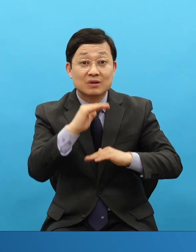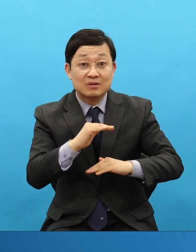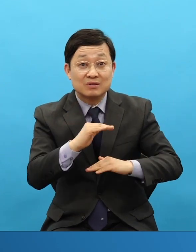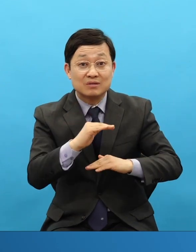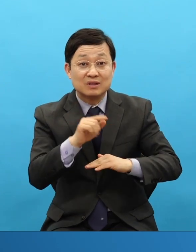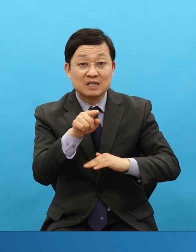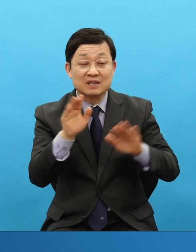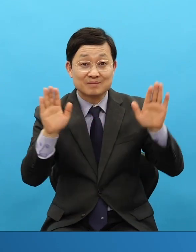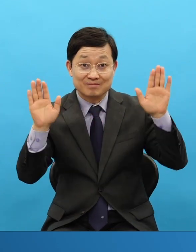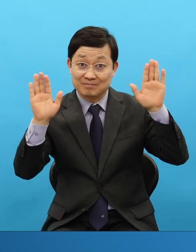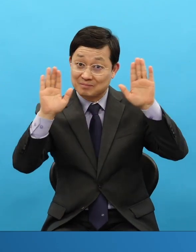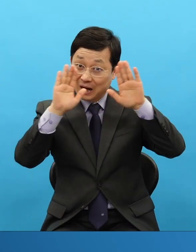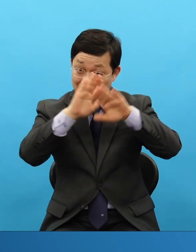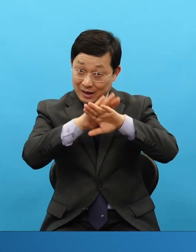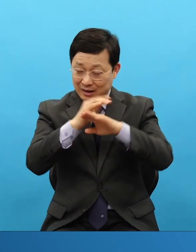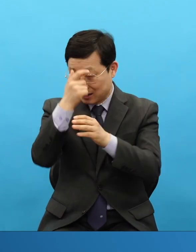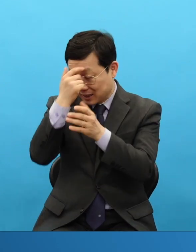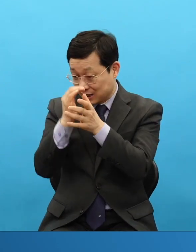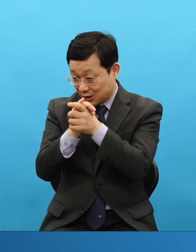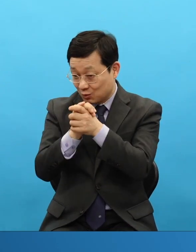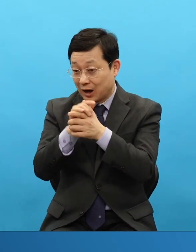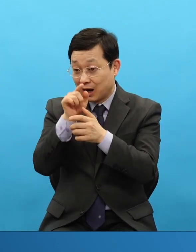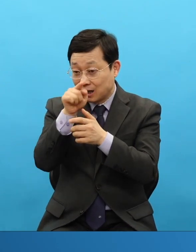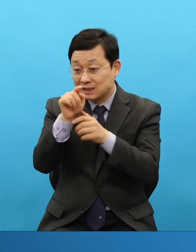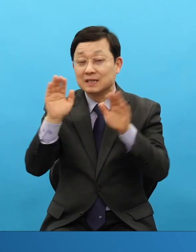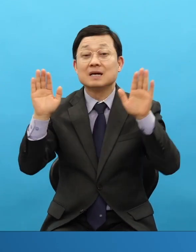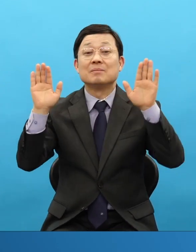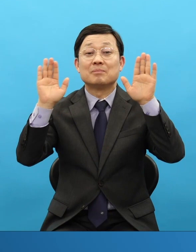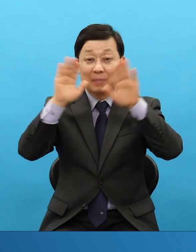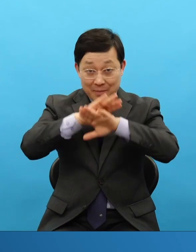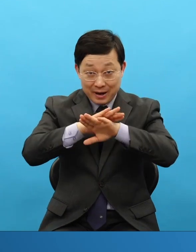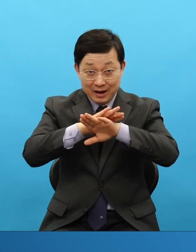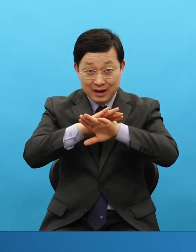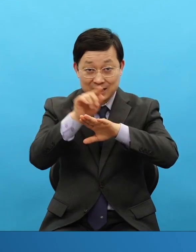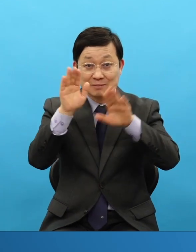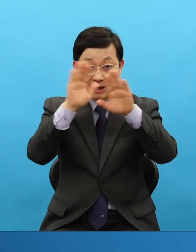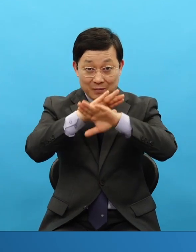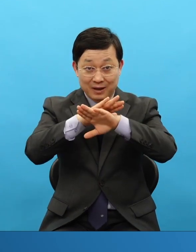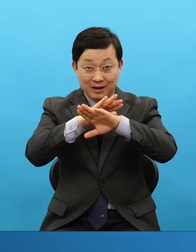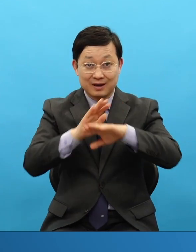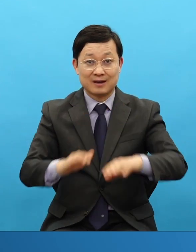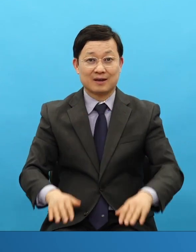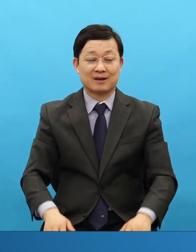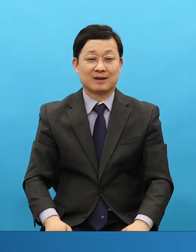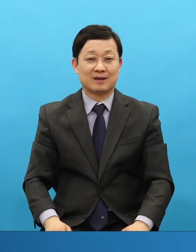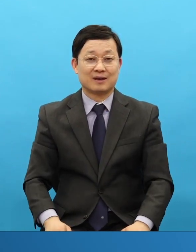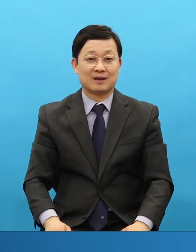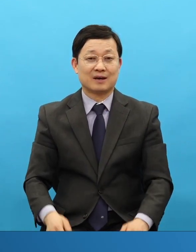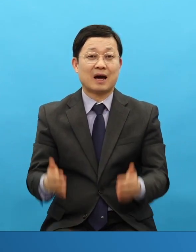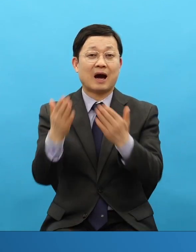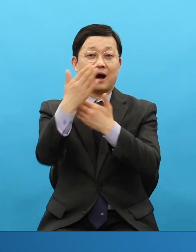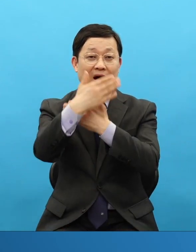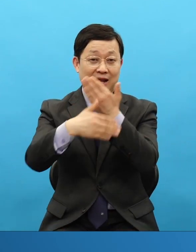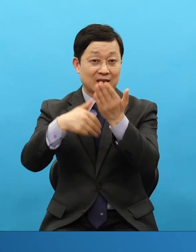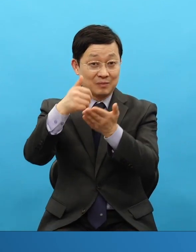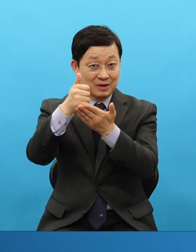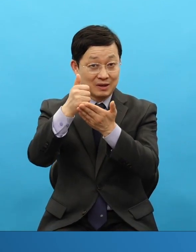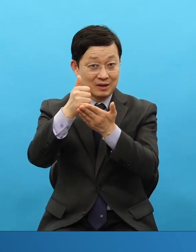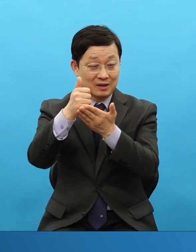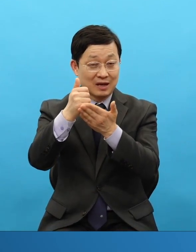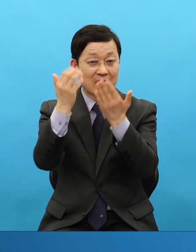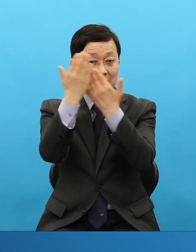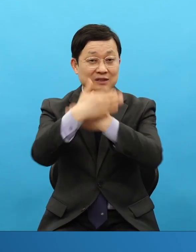이 밤에 그랬습니다. it says, on this night, 히스기야 기도하는 그 밤에 on the night Hezekiah prayed, 하나님이